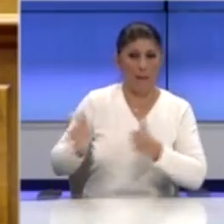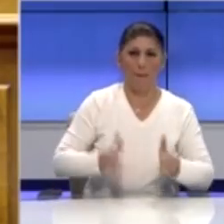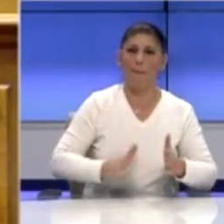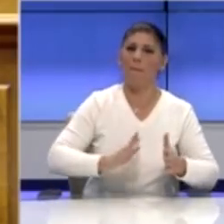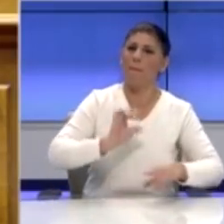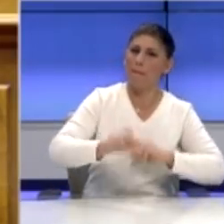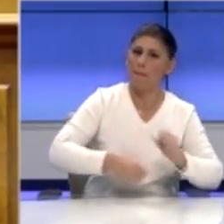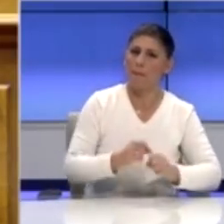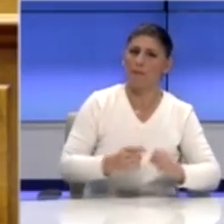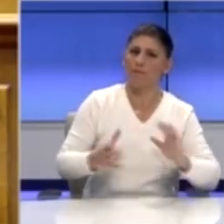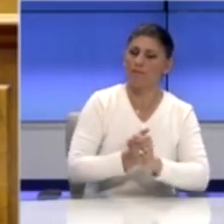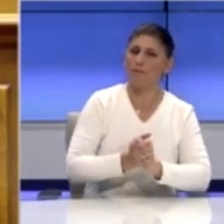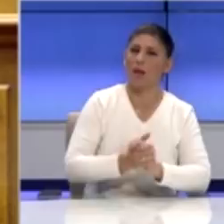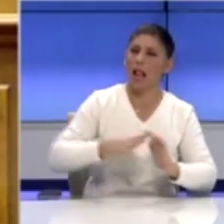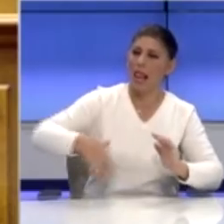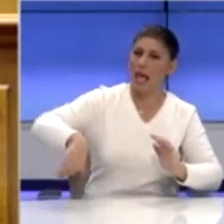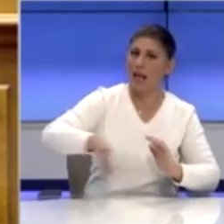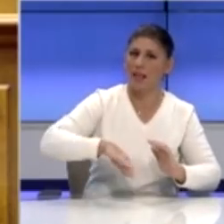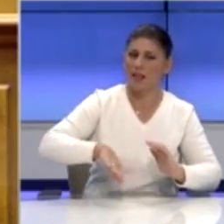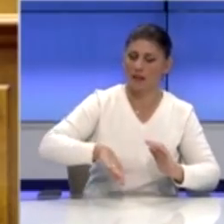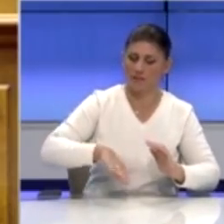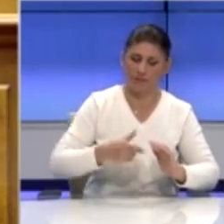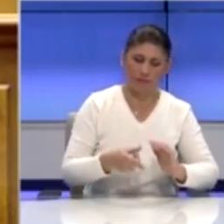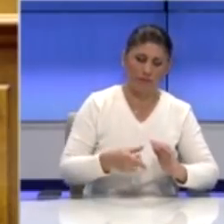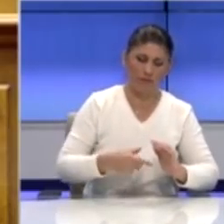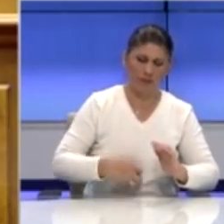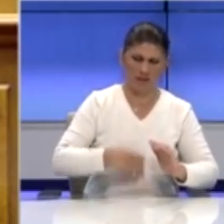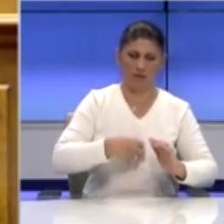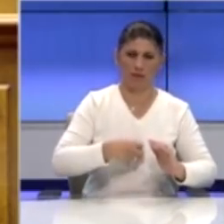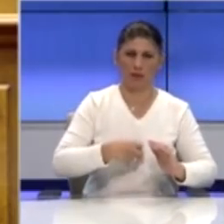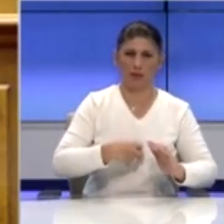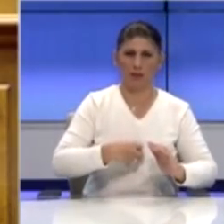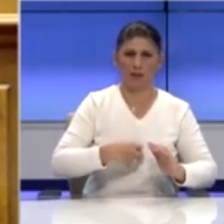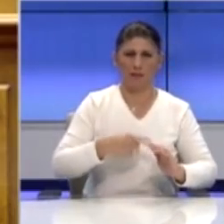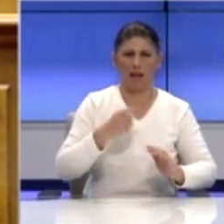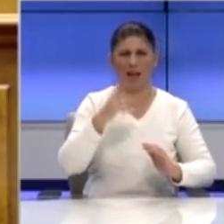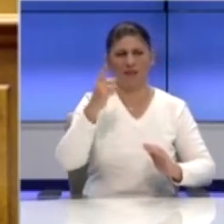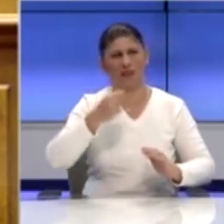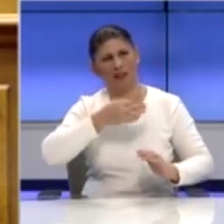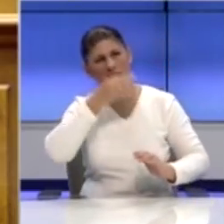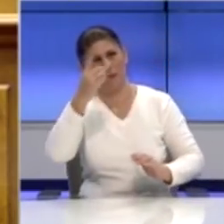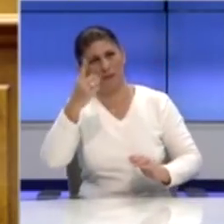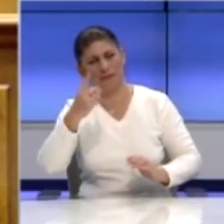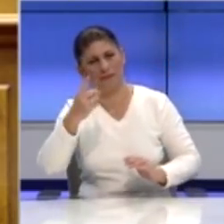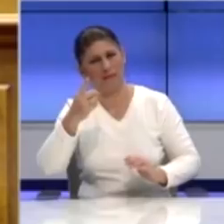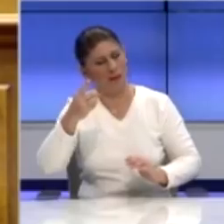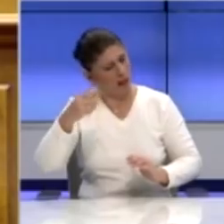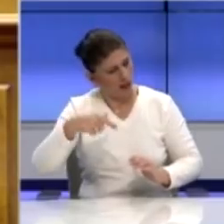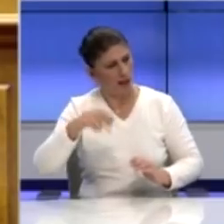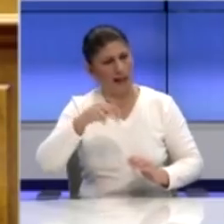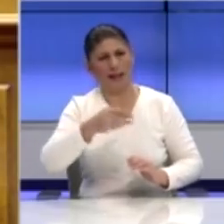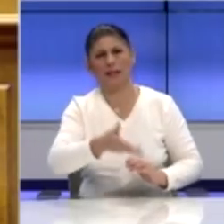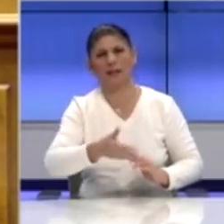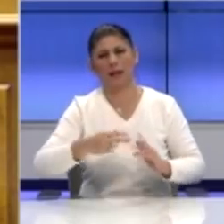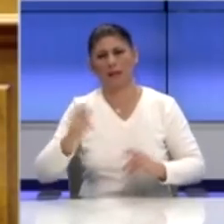προσπαθεί να συσπυρώσει τη λαϊκή δυσαρέσκεια με άσφαιρες φραστικές κορώνες μιας χρήσιμης τελικά